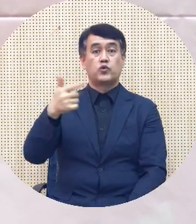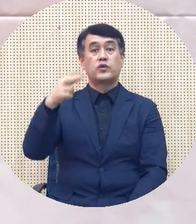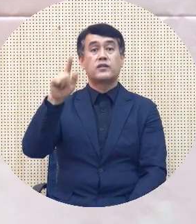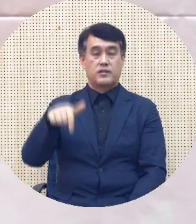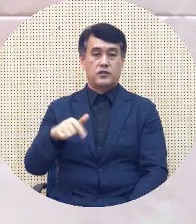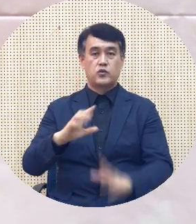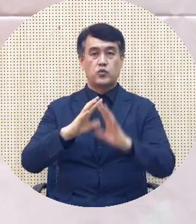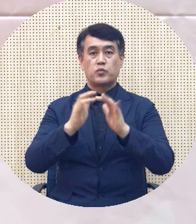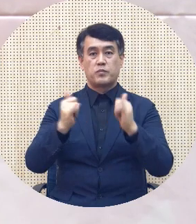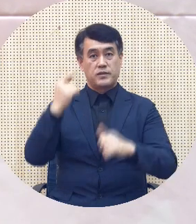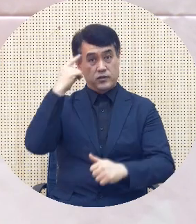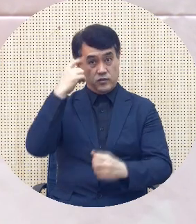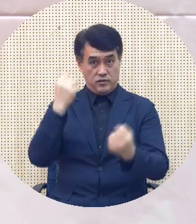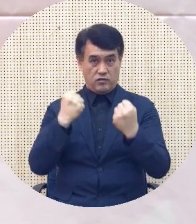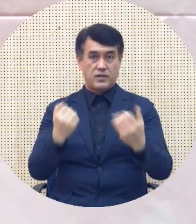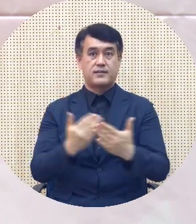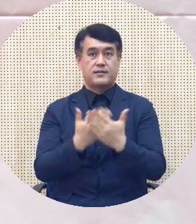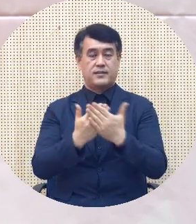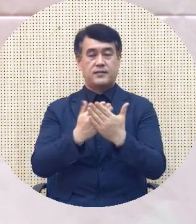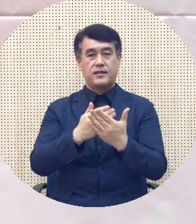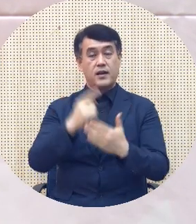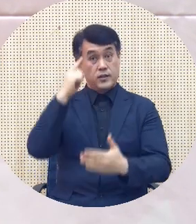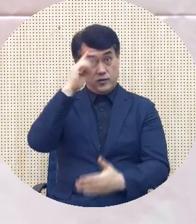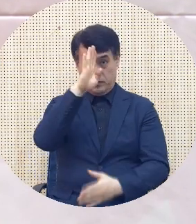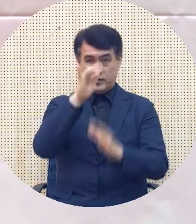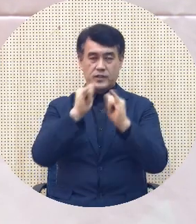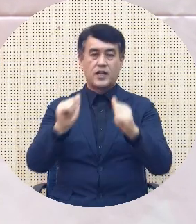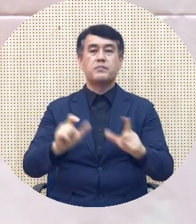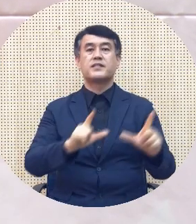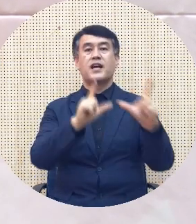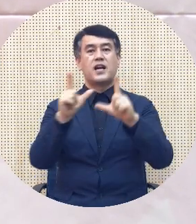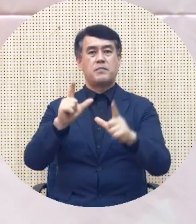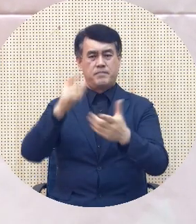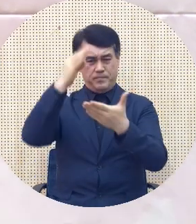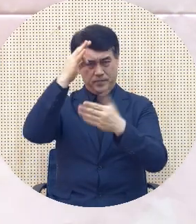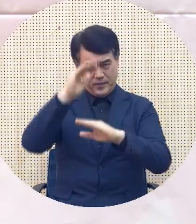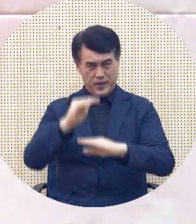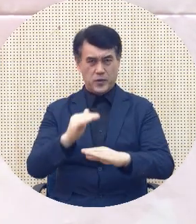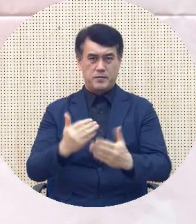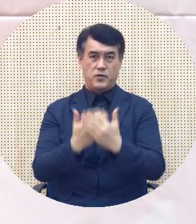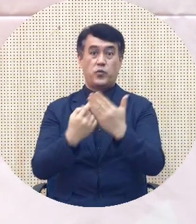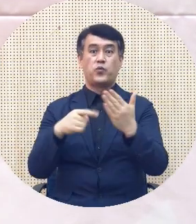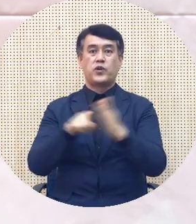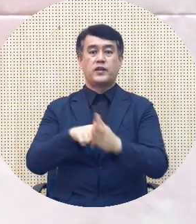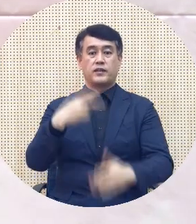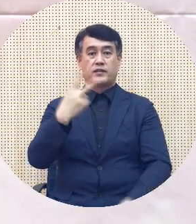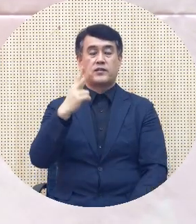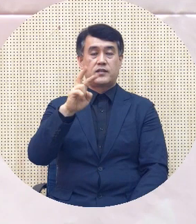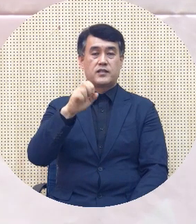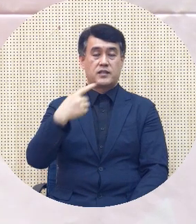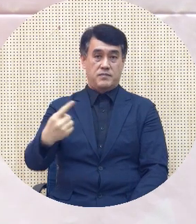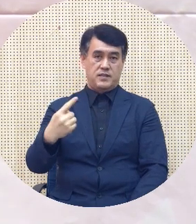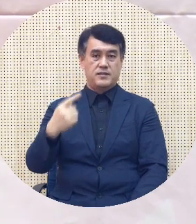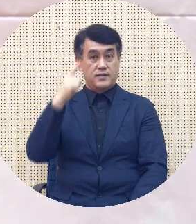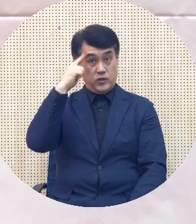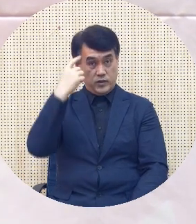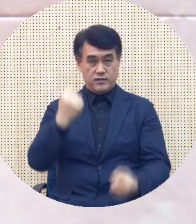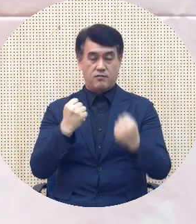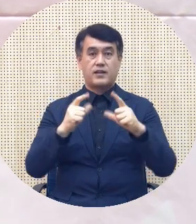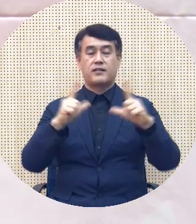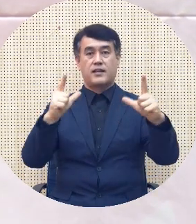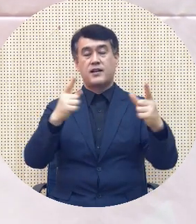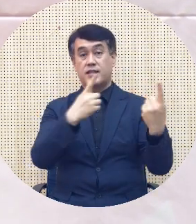국민정신건강 청진 및 정신질환자의 삶의 질 향상을 위한 2021년 정신건강의